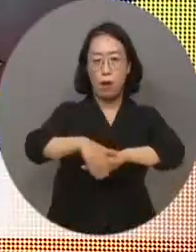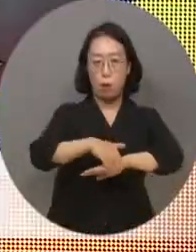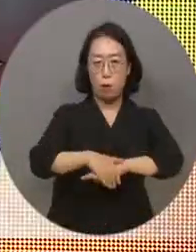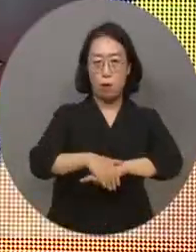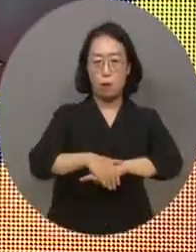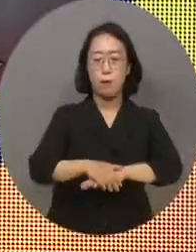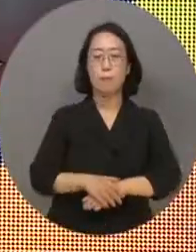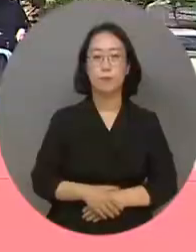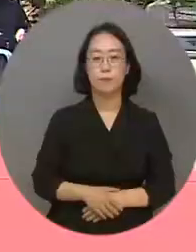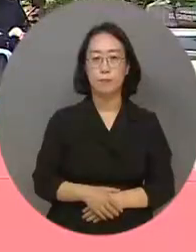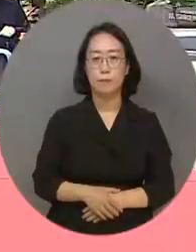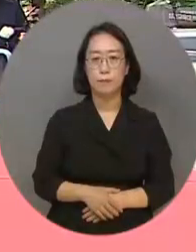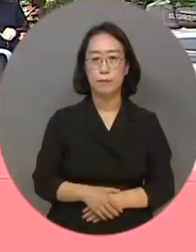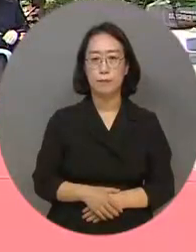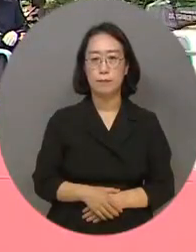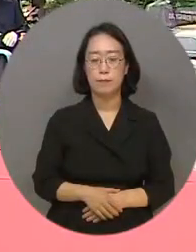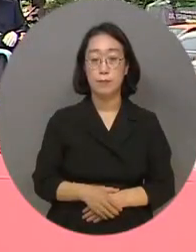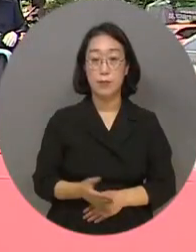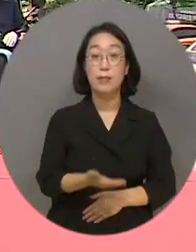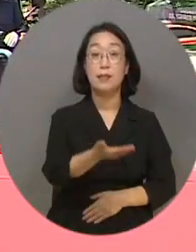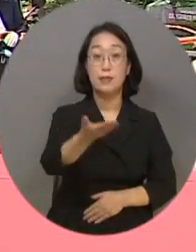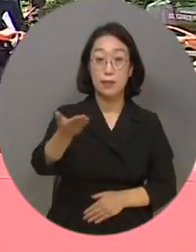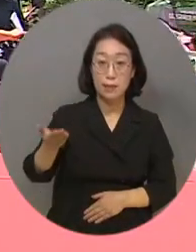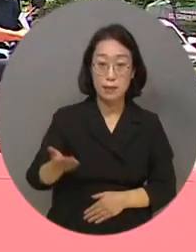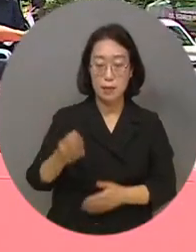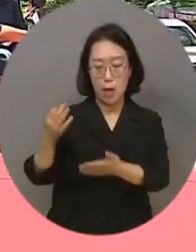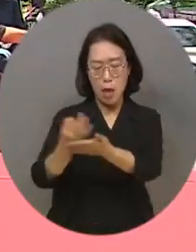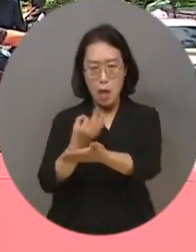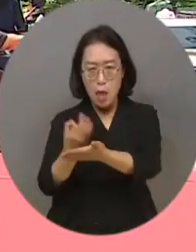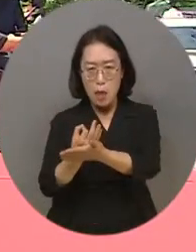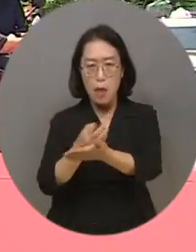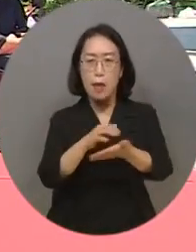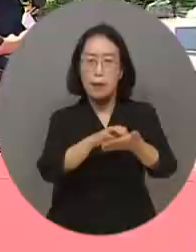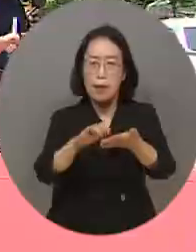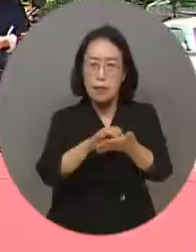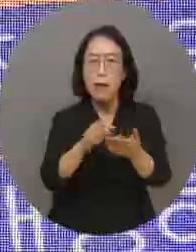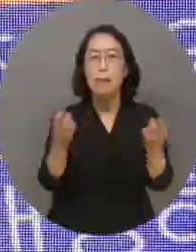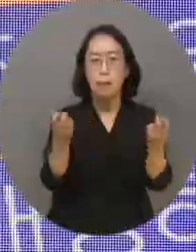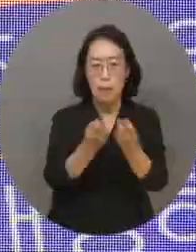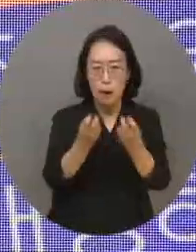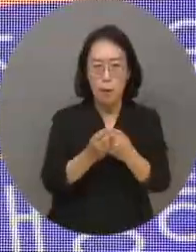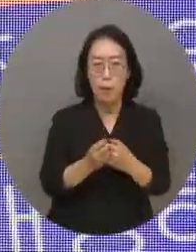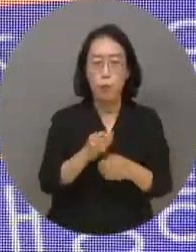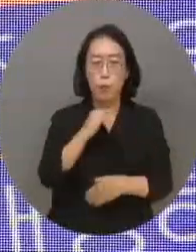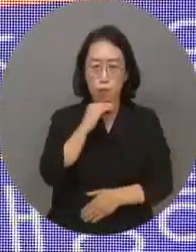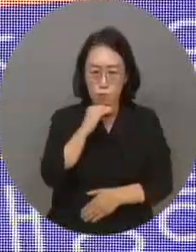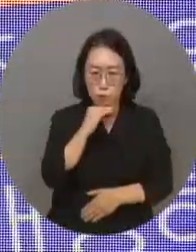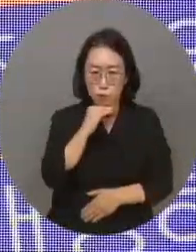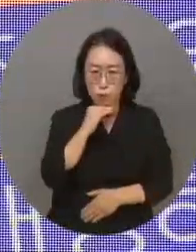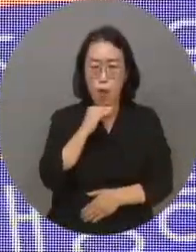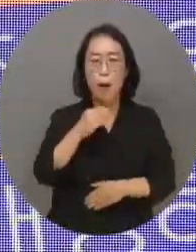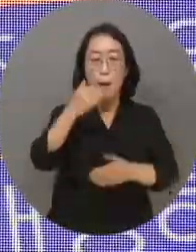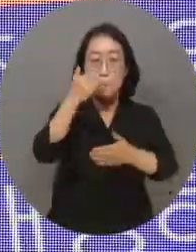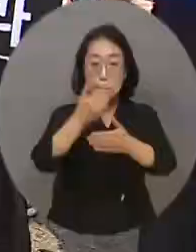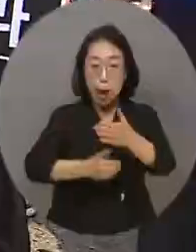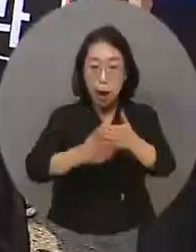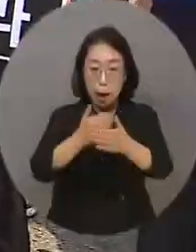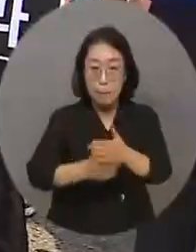된 것입니다. 이들은 근로소득 산입 유예 제도나 소득에 따른 단계적인 수급비 감액 등의